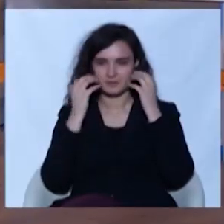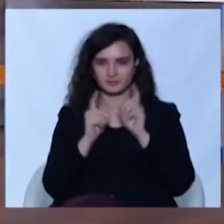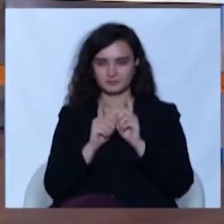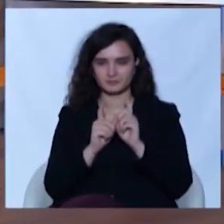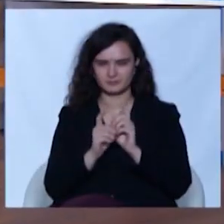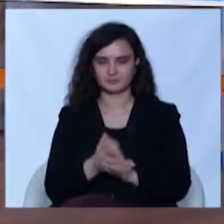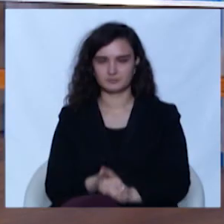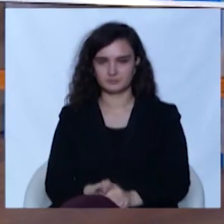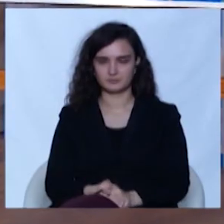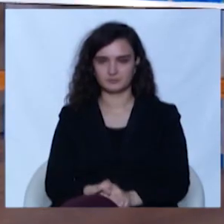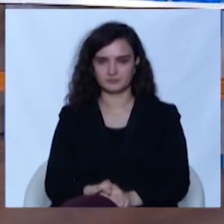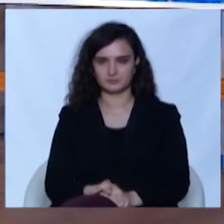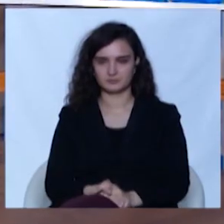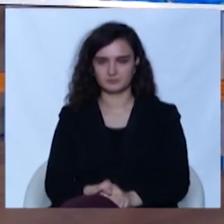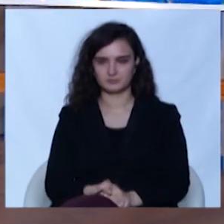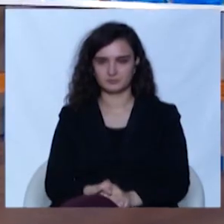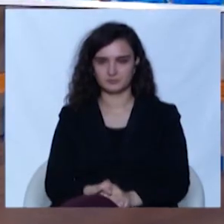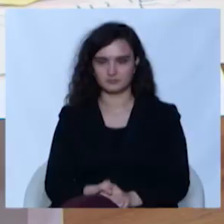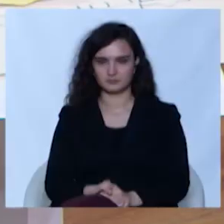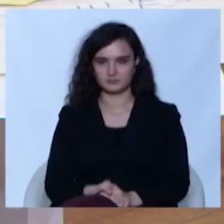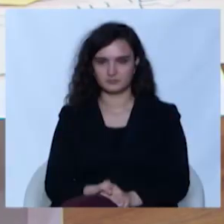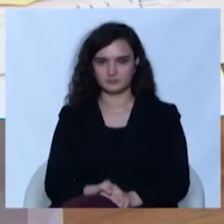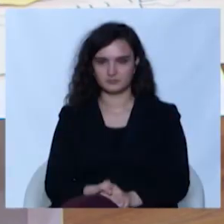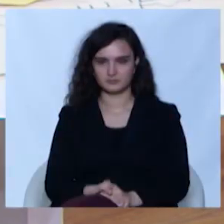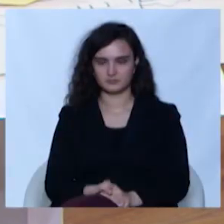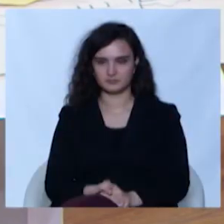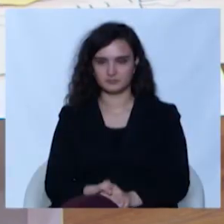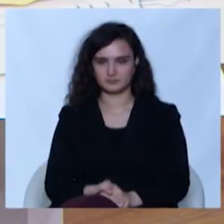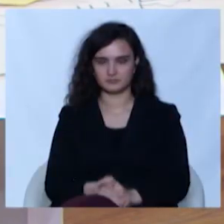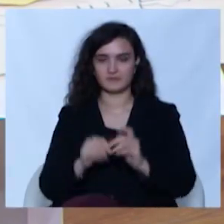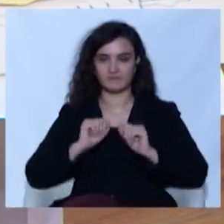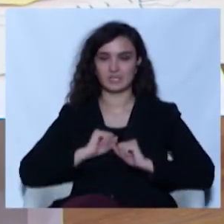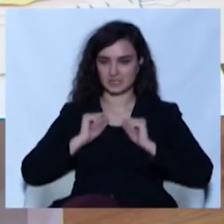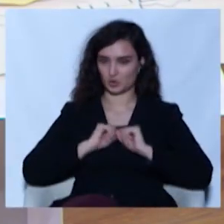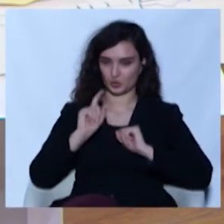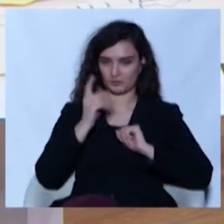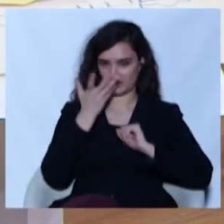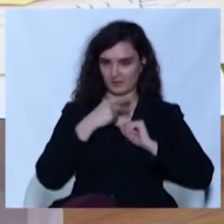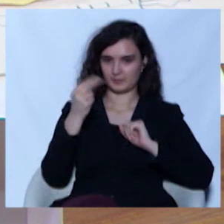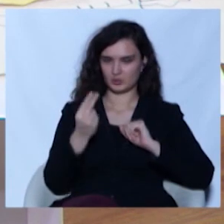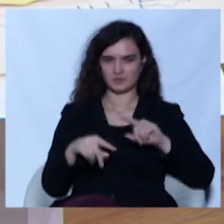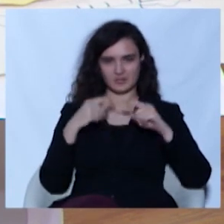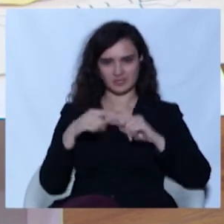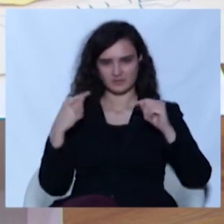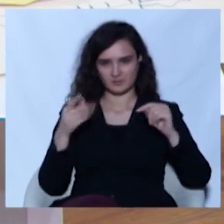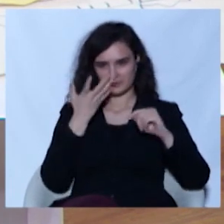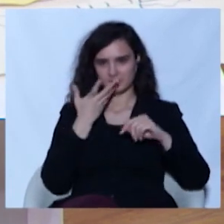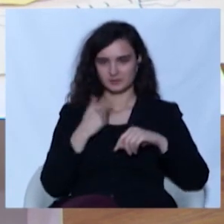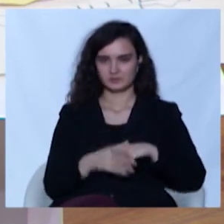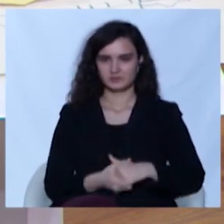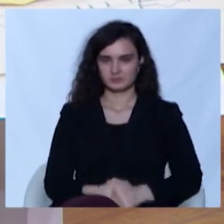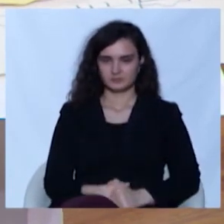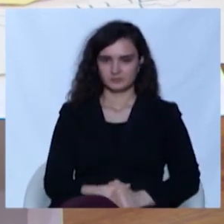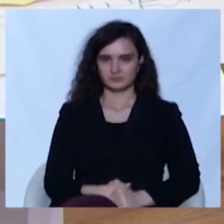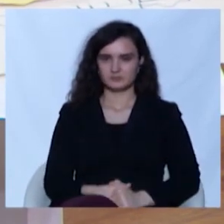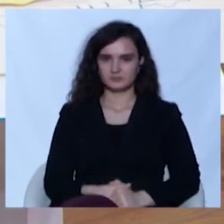рагац, мас амхелар ари чор плевит, исе визах. Да вецадот ром гаваперадот схва да схва брат.